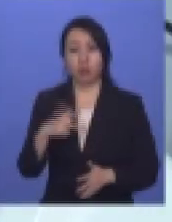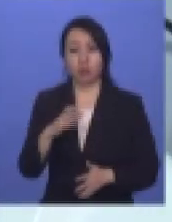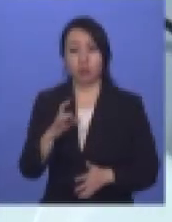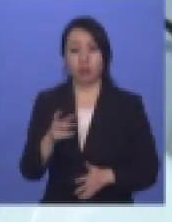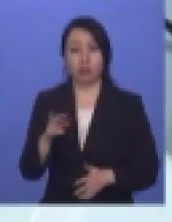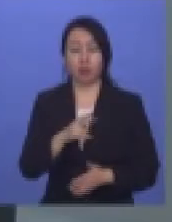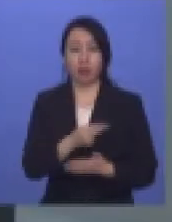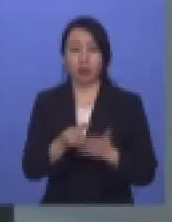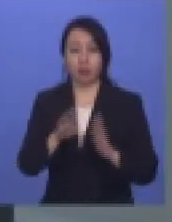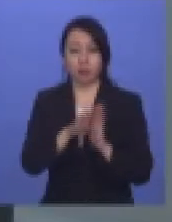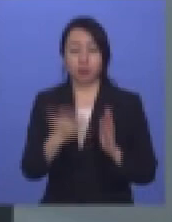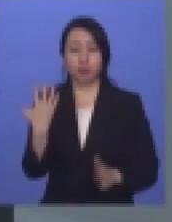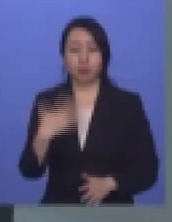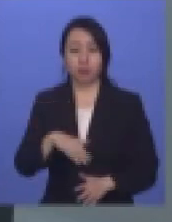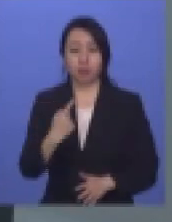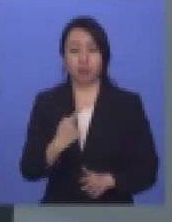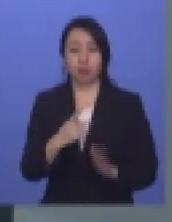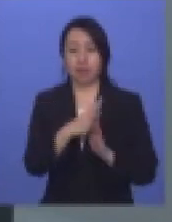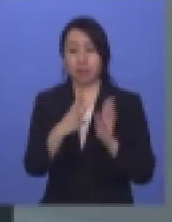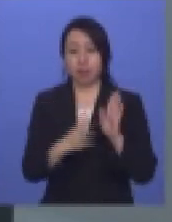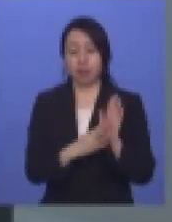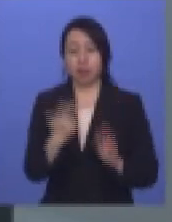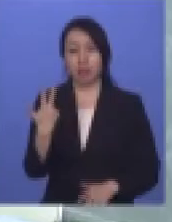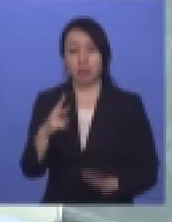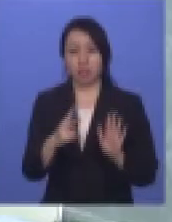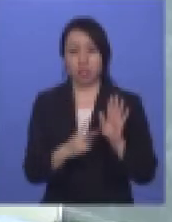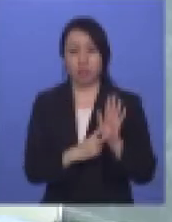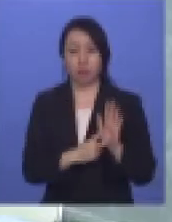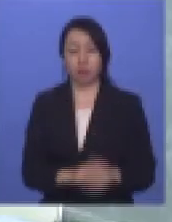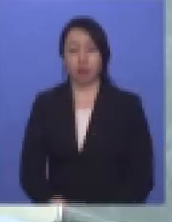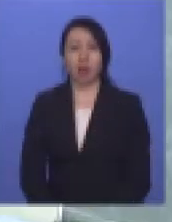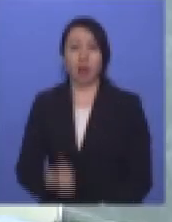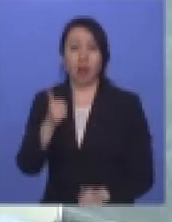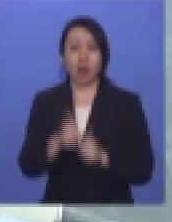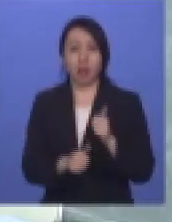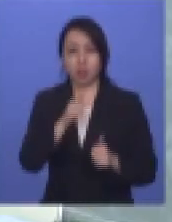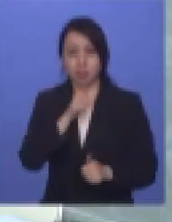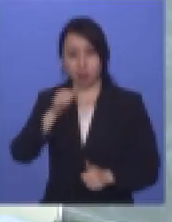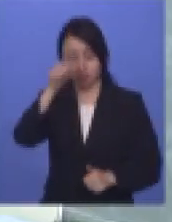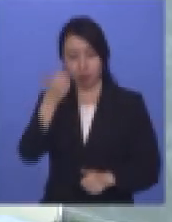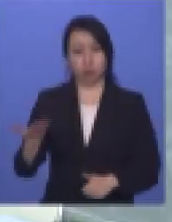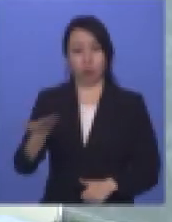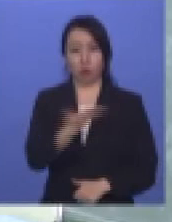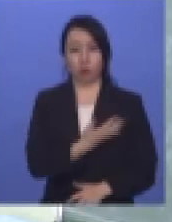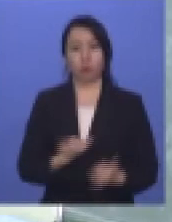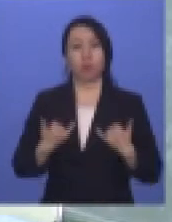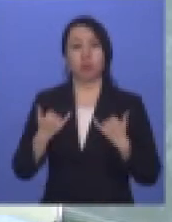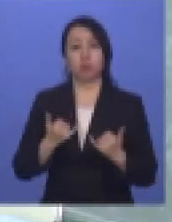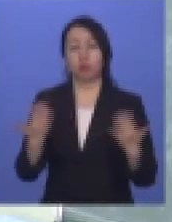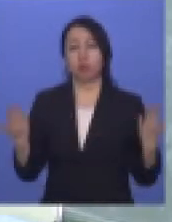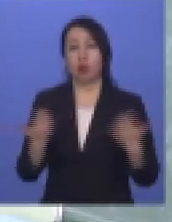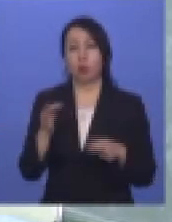октября. Запись по номеру 51 19 37. Каждый месяц у нас посвящен какому-то